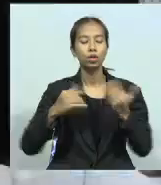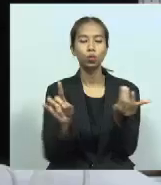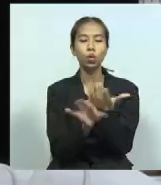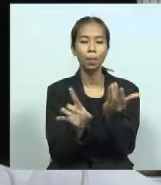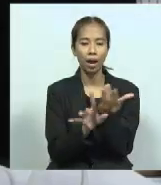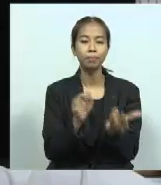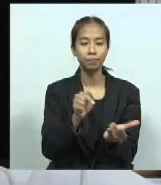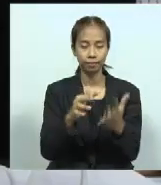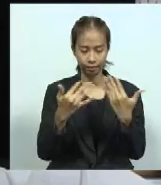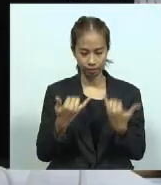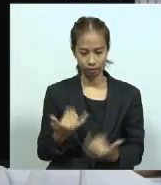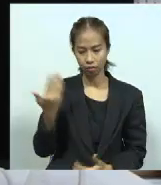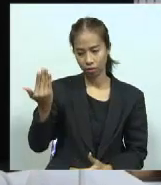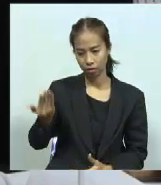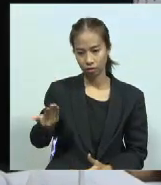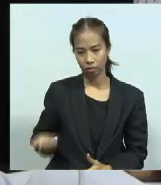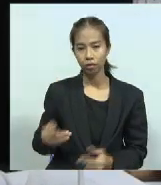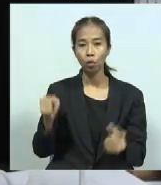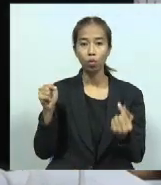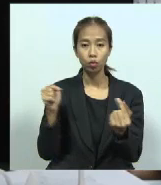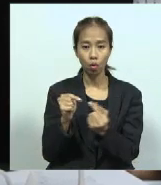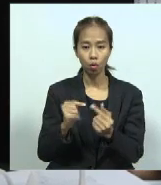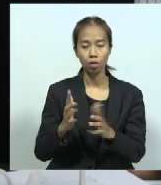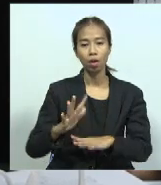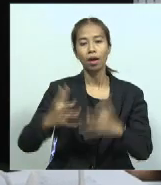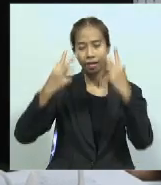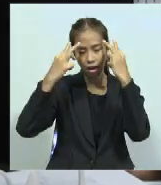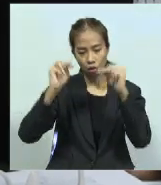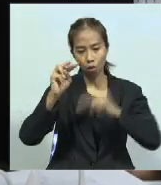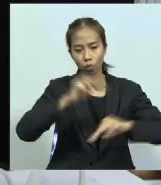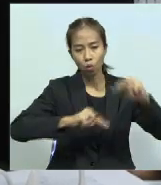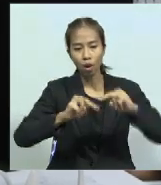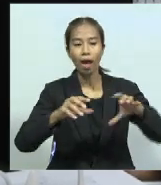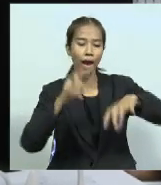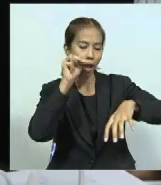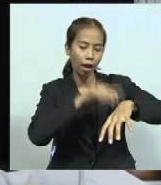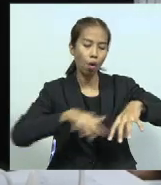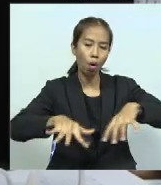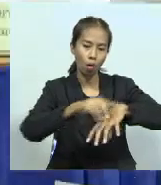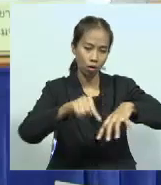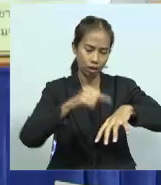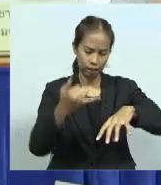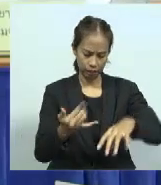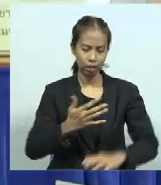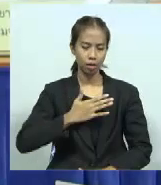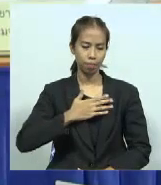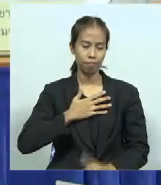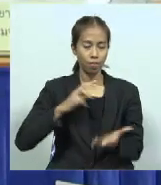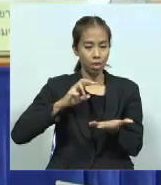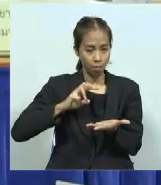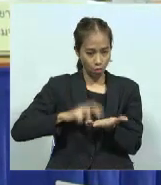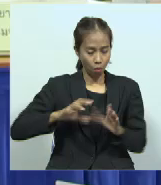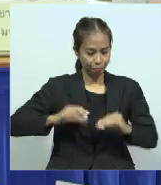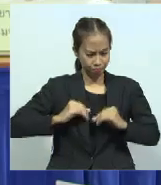ดำรงเพตรานายกเทศมนตรีตำบลเกาะสีชังบอกนะคะว่าเทศบาลเกาะสีชังขอรับรองนะคะว่า